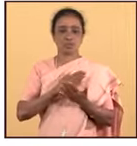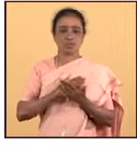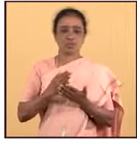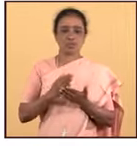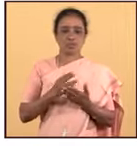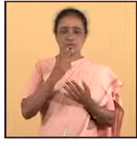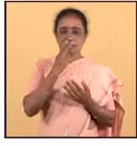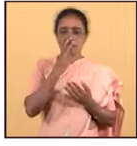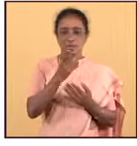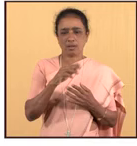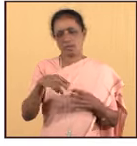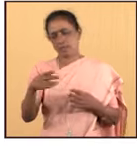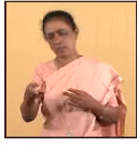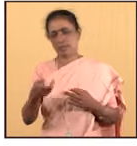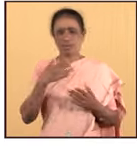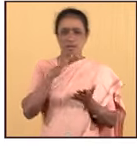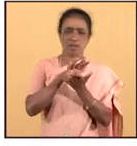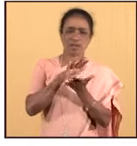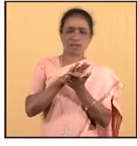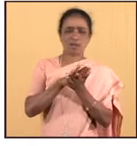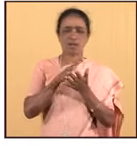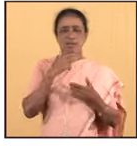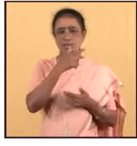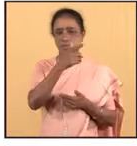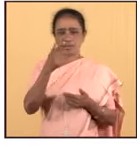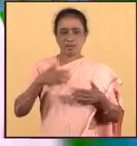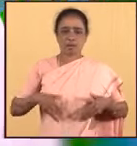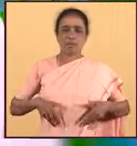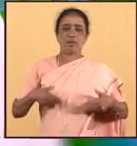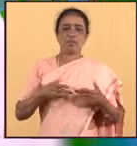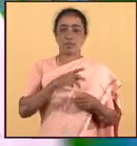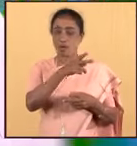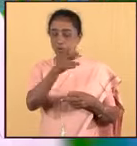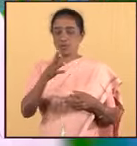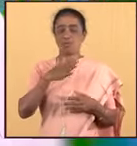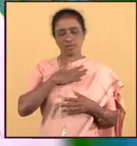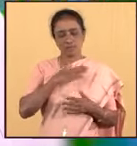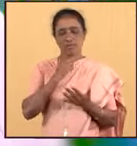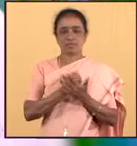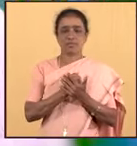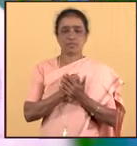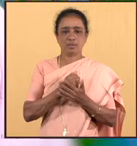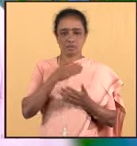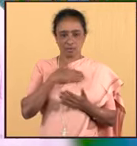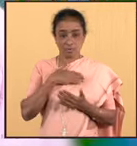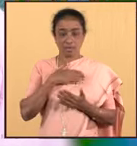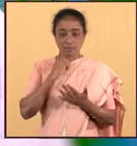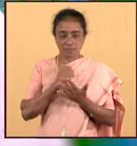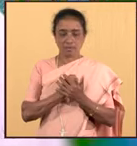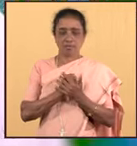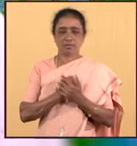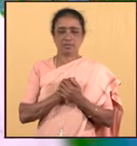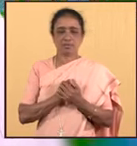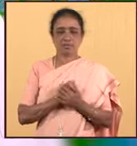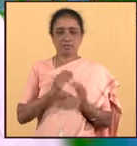செய்யணும், வேணும். அப்ப பிறரை பாராட்டுதல் என்ற ஒரு நிலை வந்து என்னது அனைவருக்கும் வேண்டும். எப்படி மனப்பான்மை, நாம் அந்த